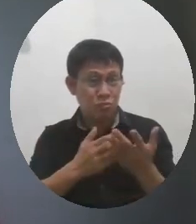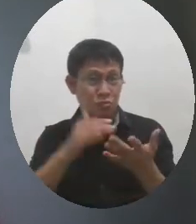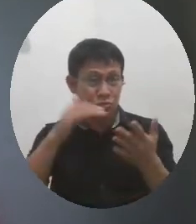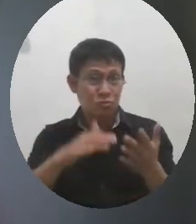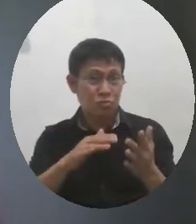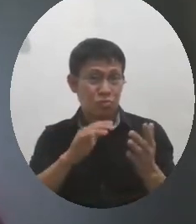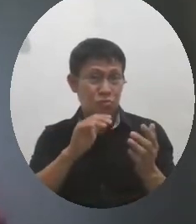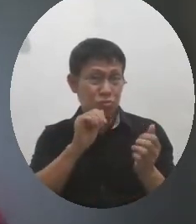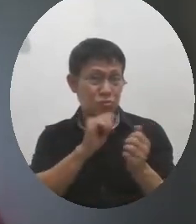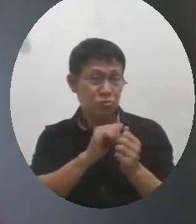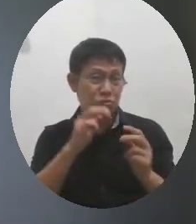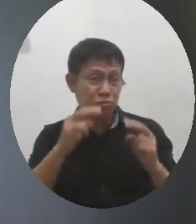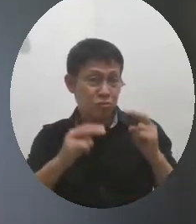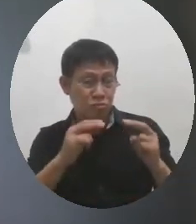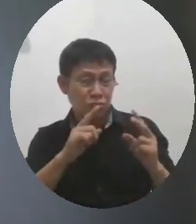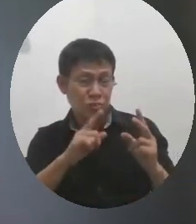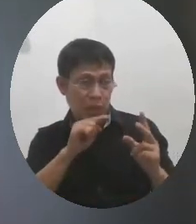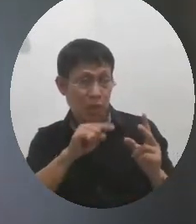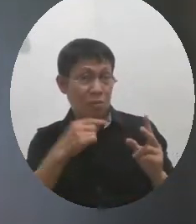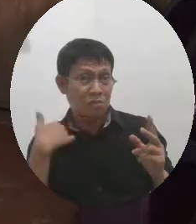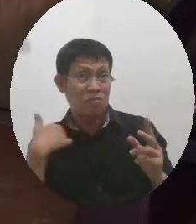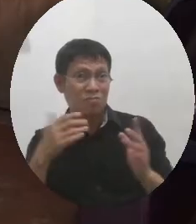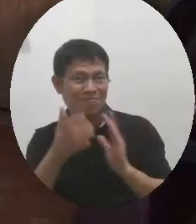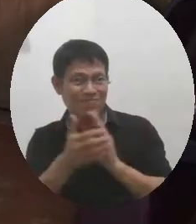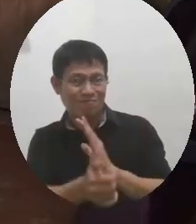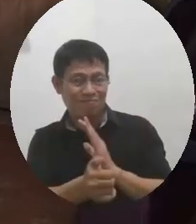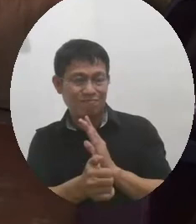kakaiba at mga henyo yung iba.